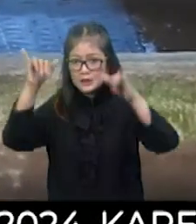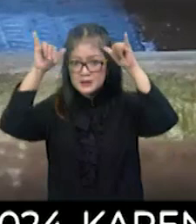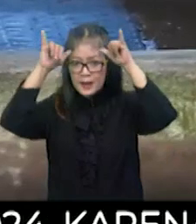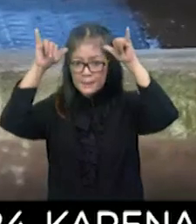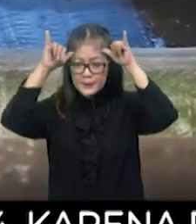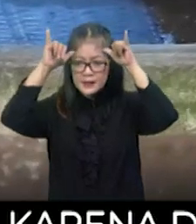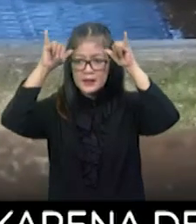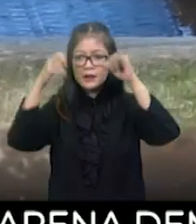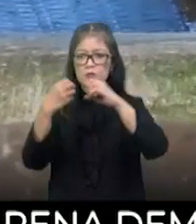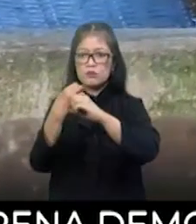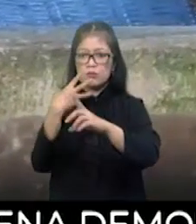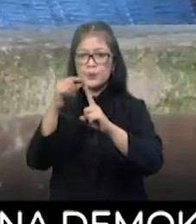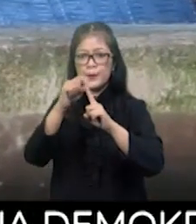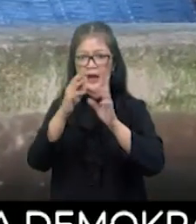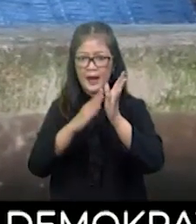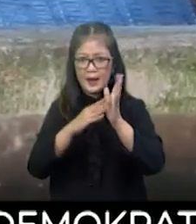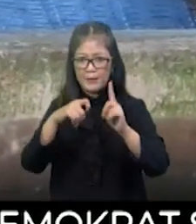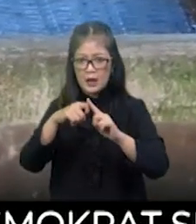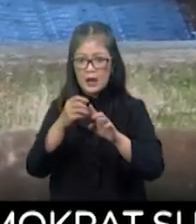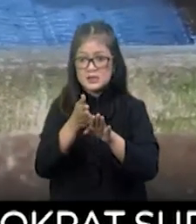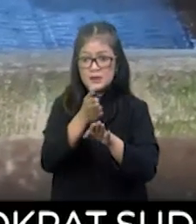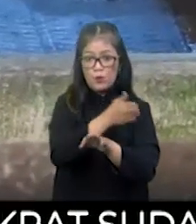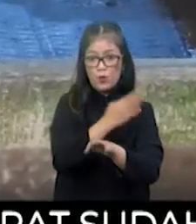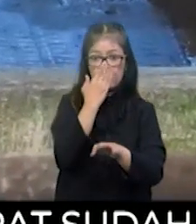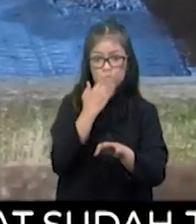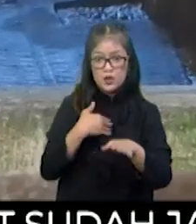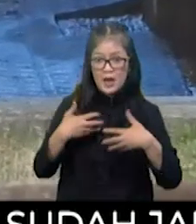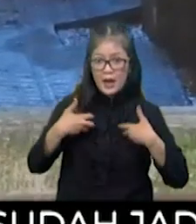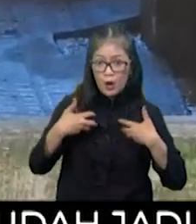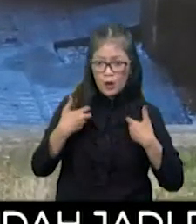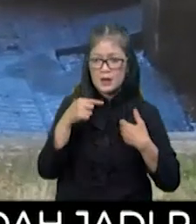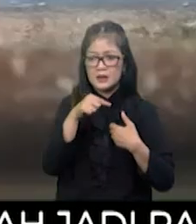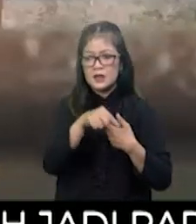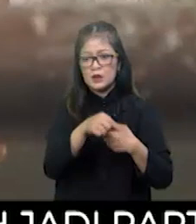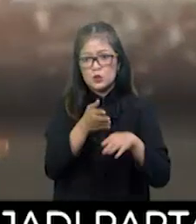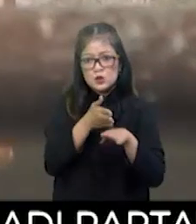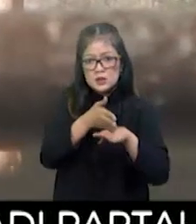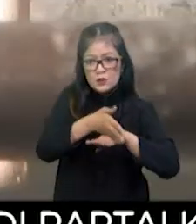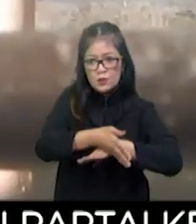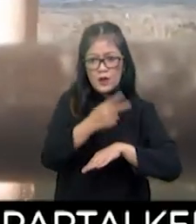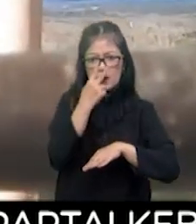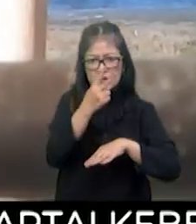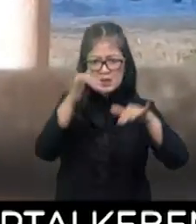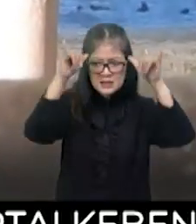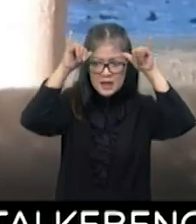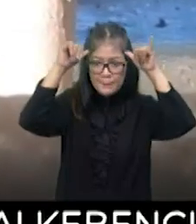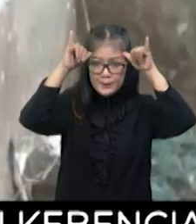PMK. Sebelumnya seorang pemilik ternak bahkan nekat menyembelih 2 ekor sapi miliknya yang positif